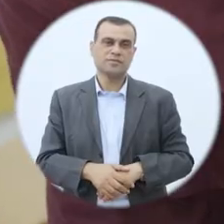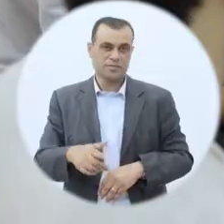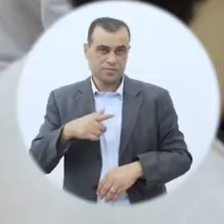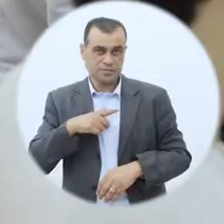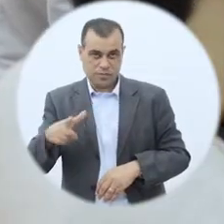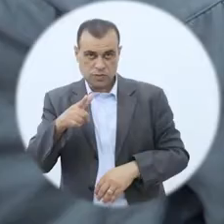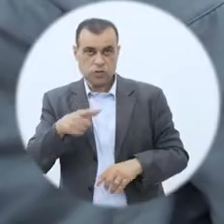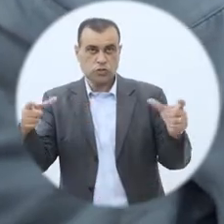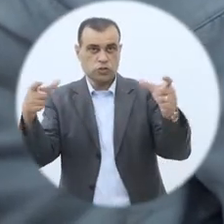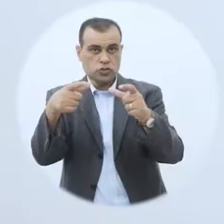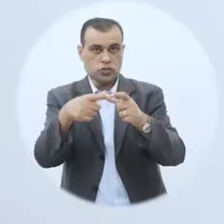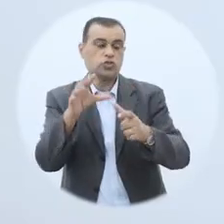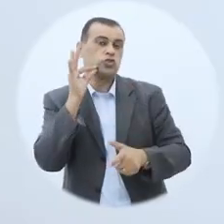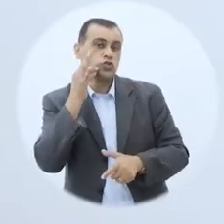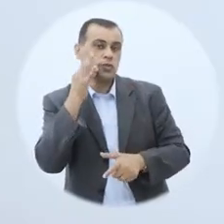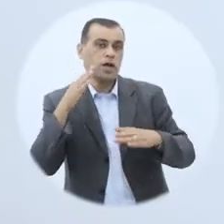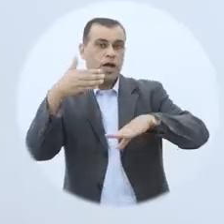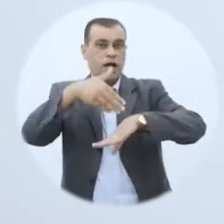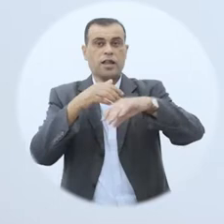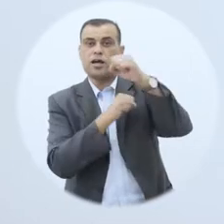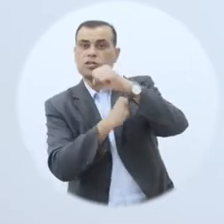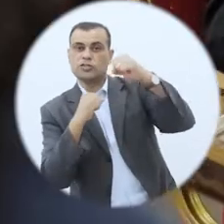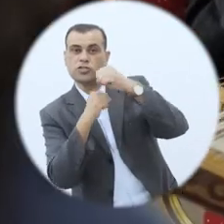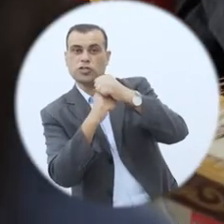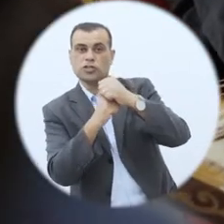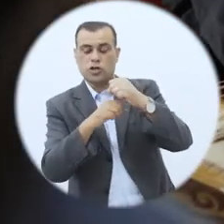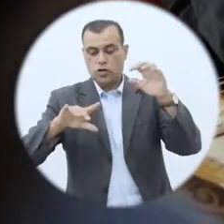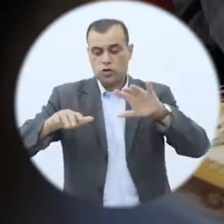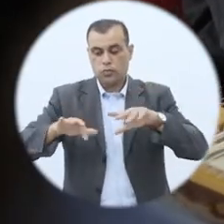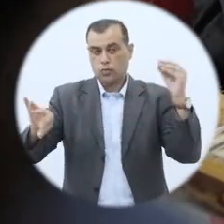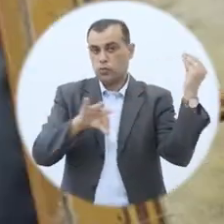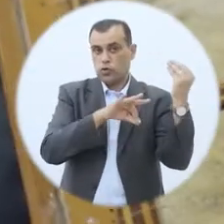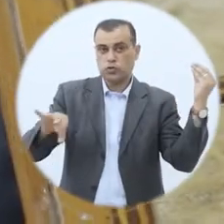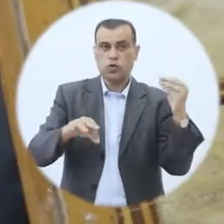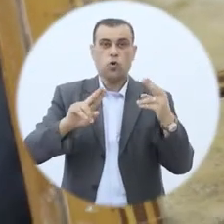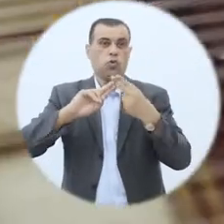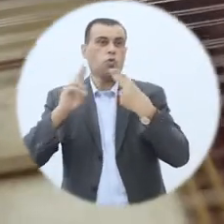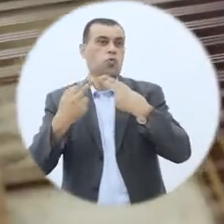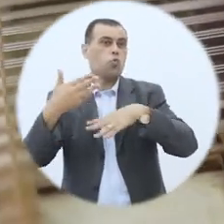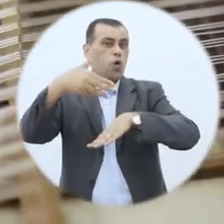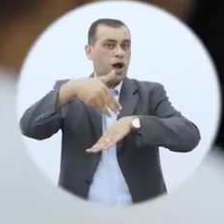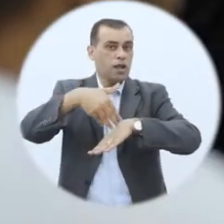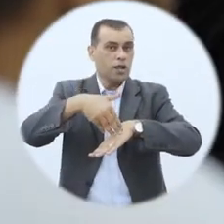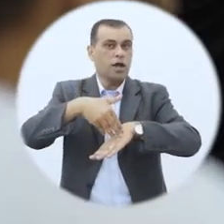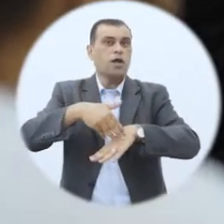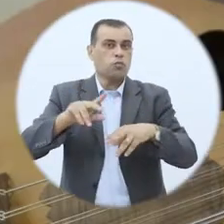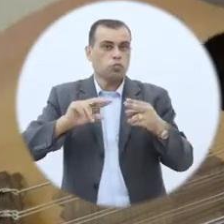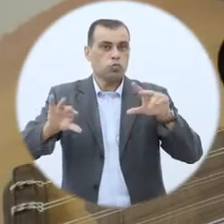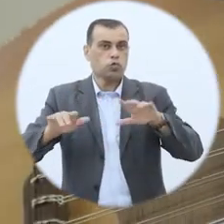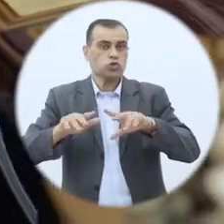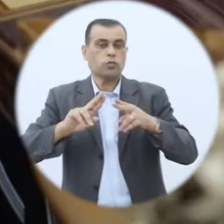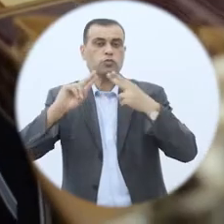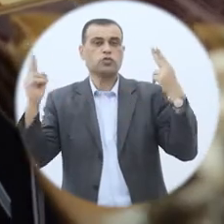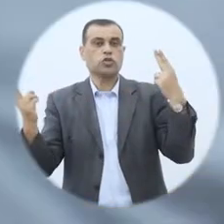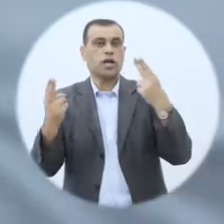دربت فئة الشباب على الأساسيات الموسيقى والتعرف على الموسيقى بشكل عام والتعرف على الآلات وأنواع الموسيقى